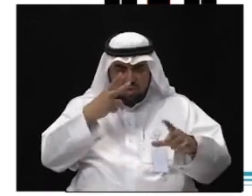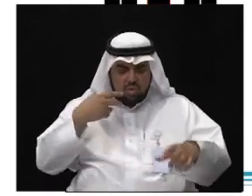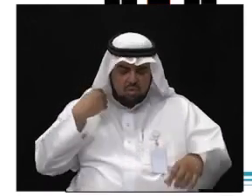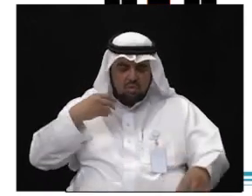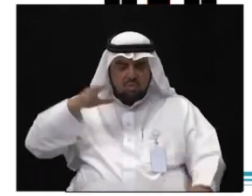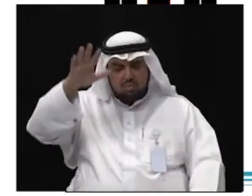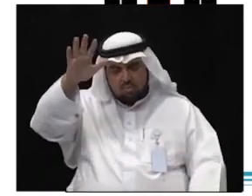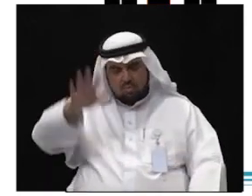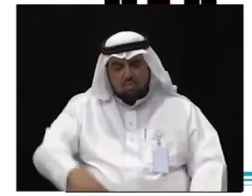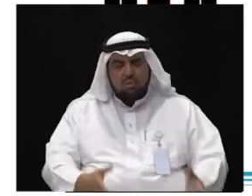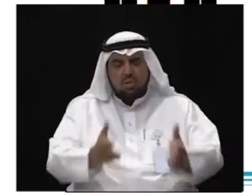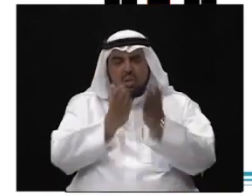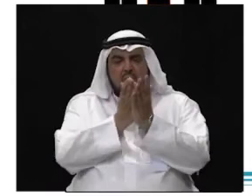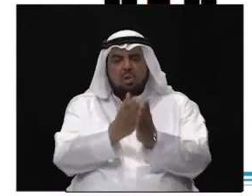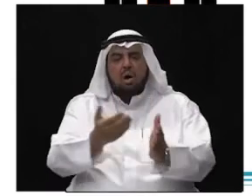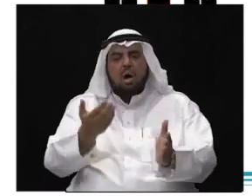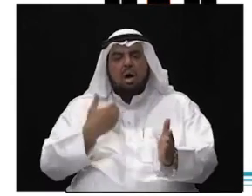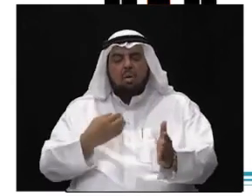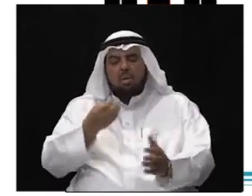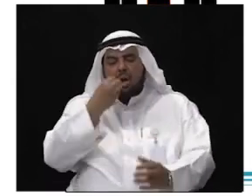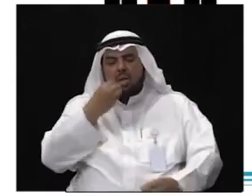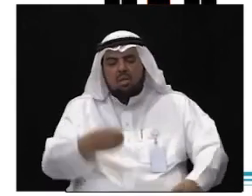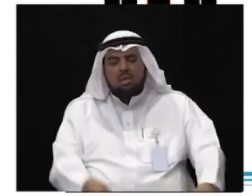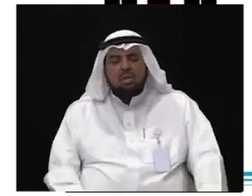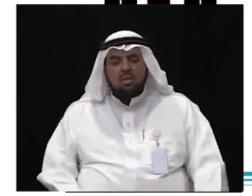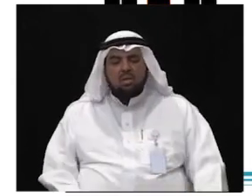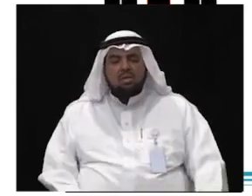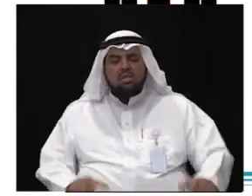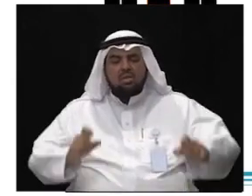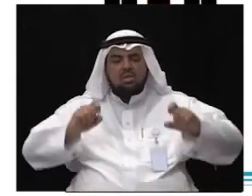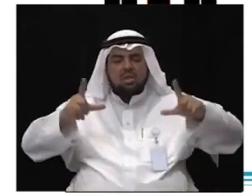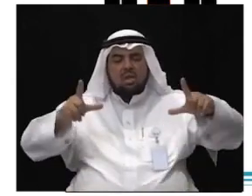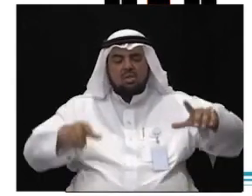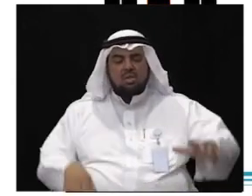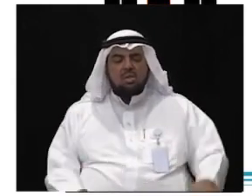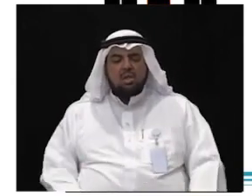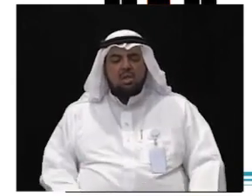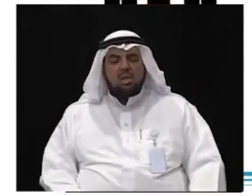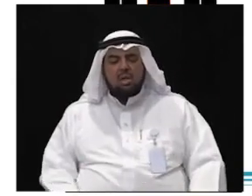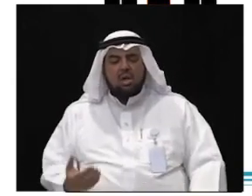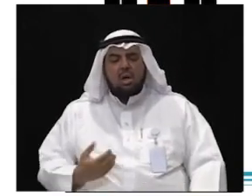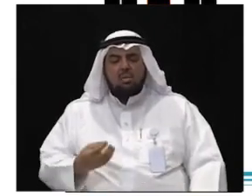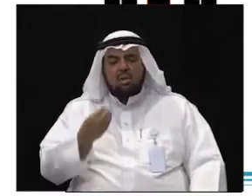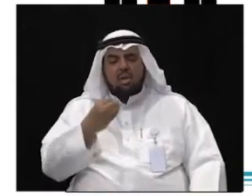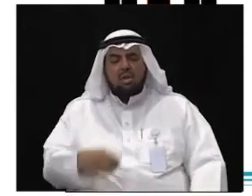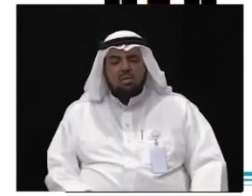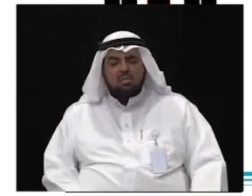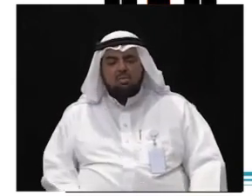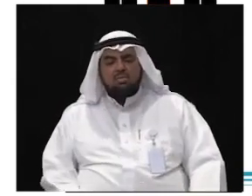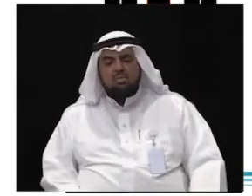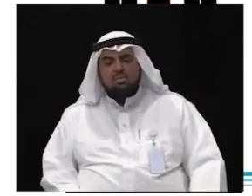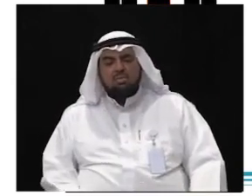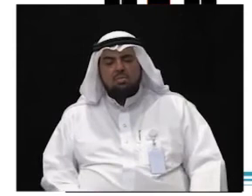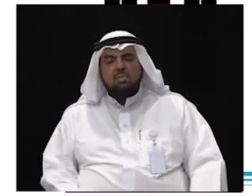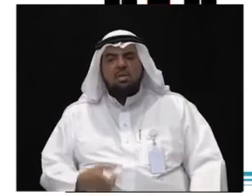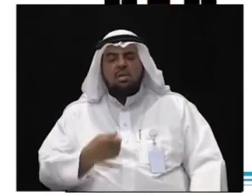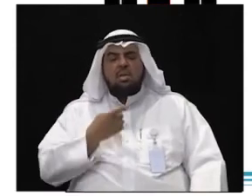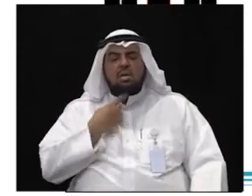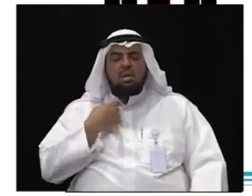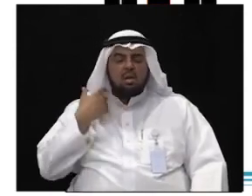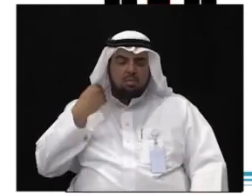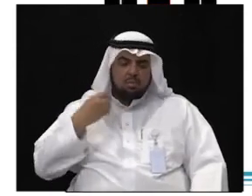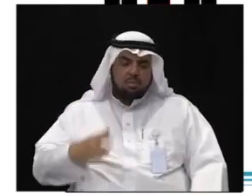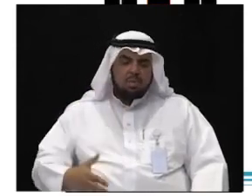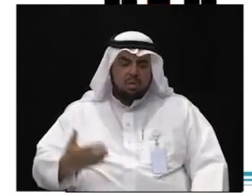وبالفعل انتقل عبد العزيز إلى شاشة أو واجهة الدعاء قبل الطعام. ثم أراد أن يجرب